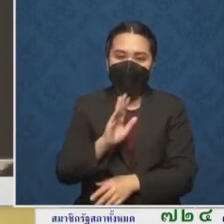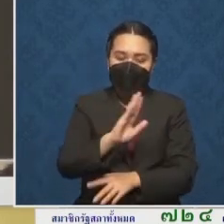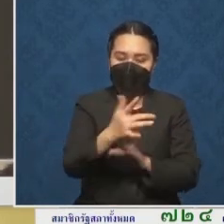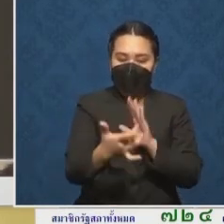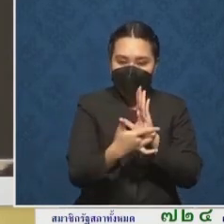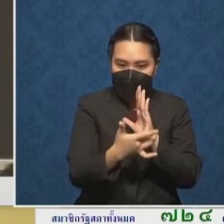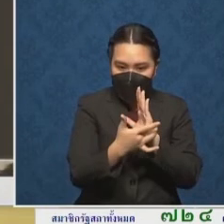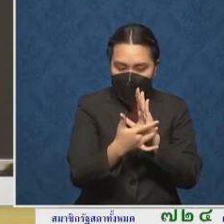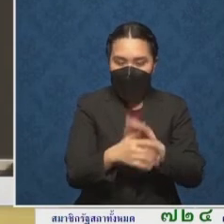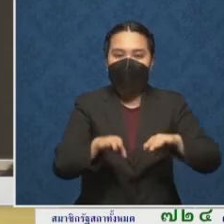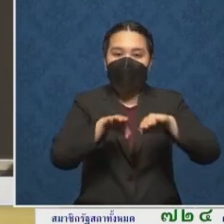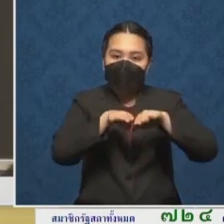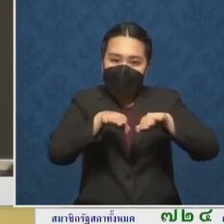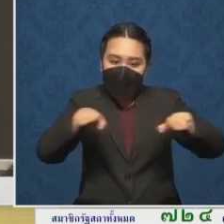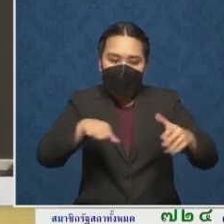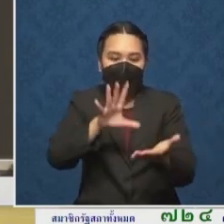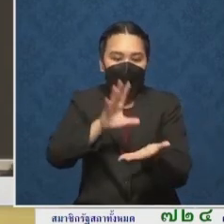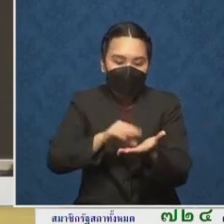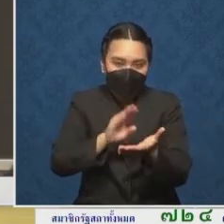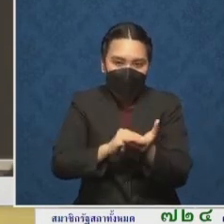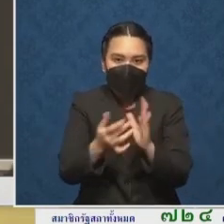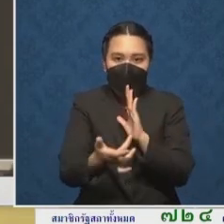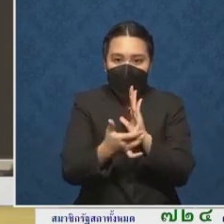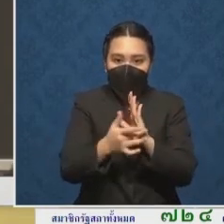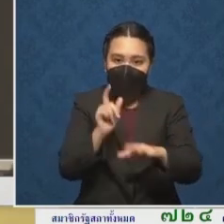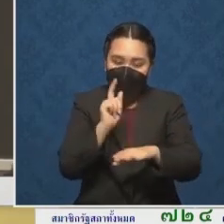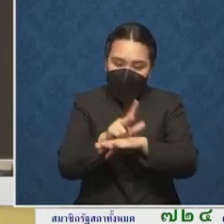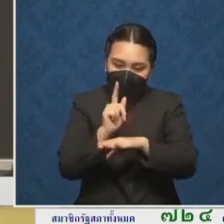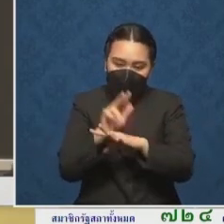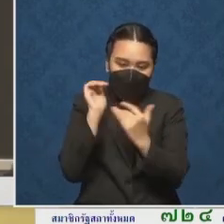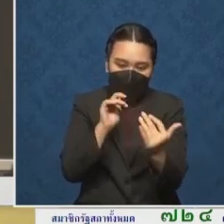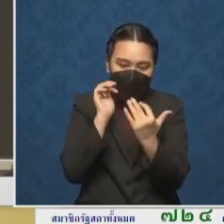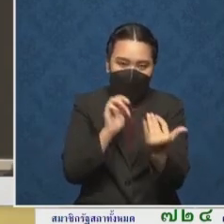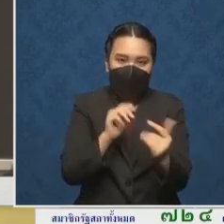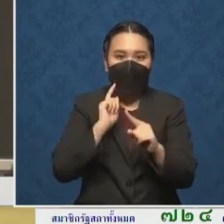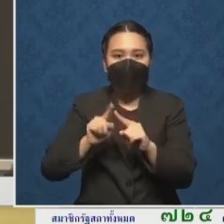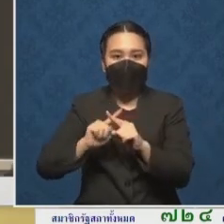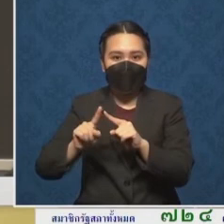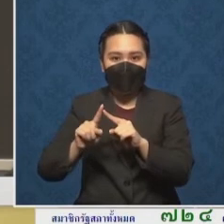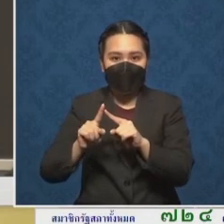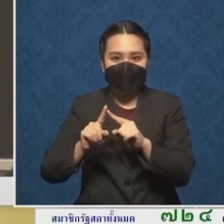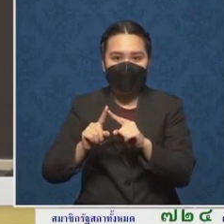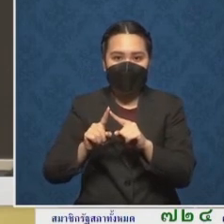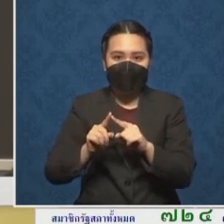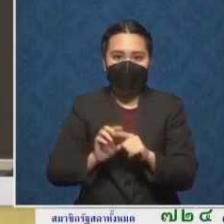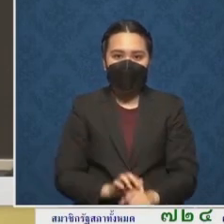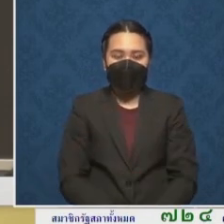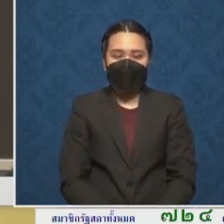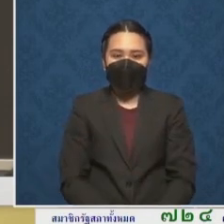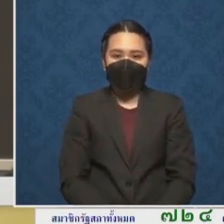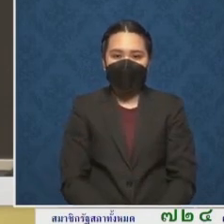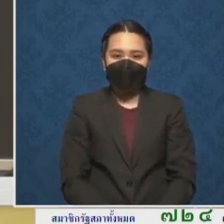างอิเล็กทรอนิกส์รวมถึงมาตรฐานข้อมูลด้านเทคโนโลยีสารสนเทศและการสื่อสารเนี่ยโดยเฉพาะอย่าง